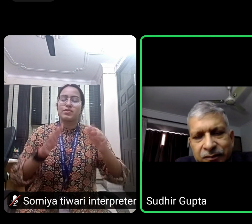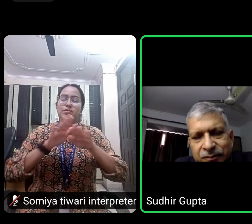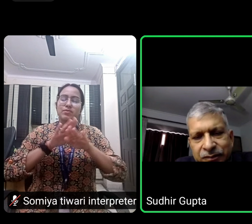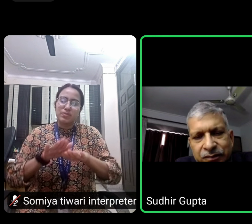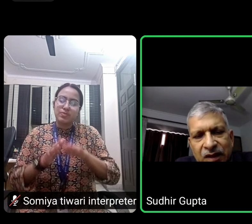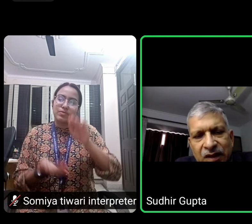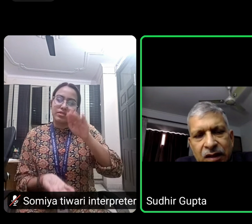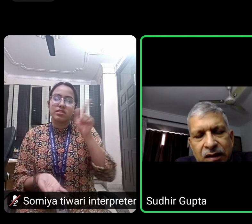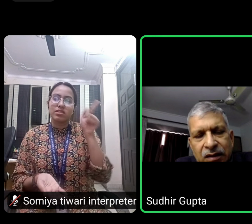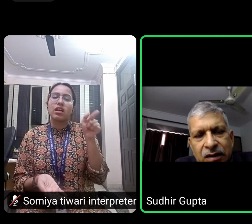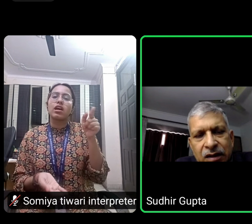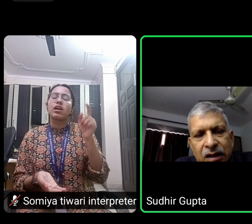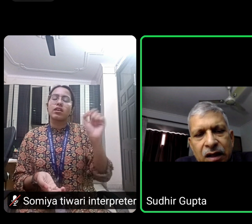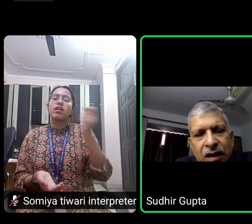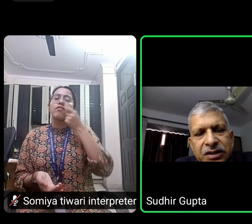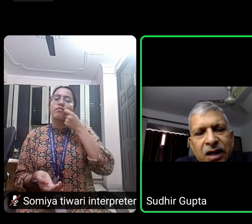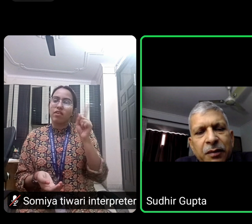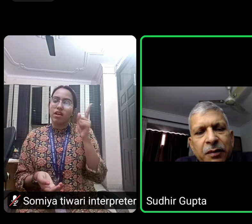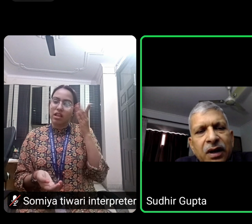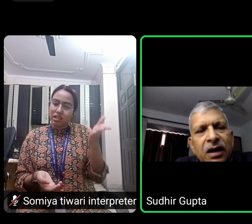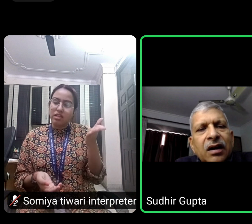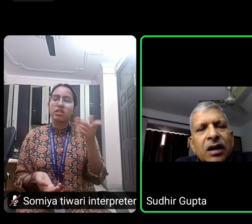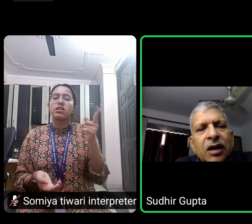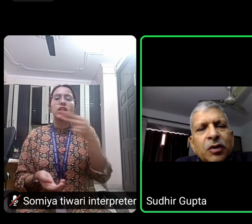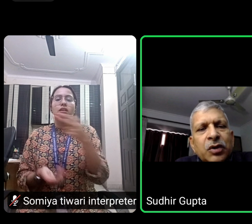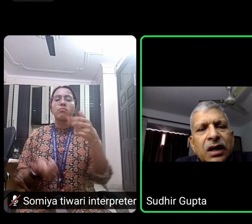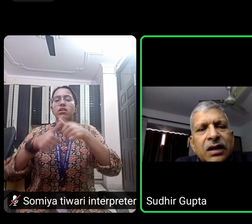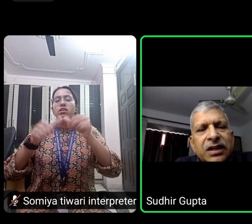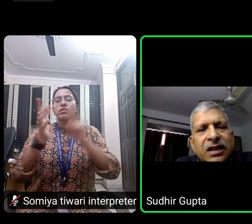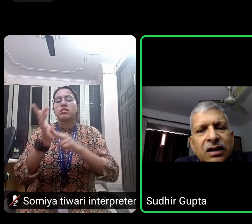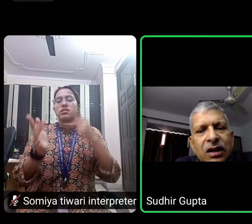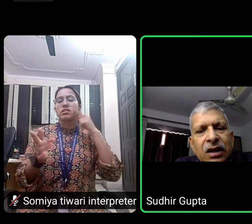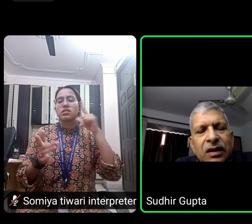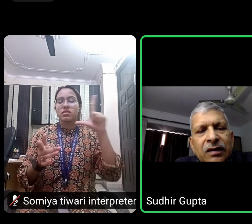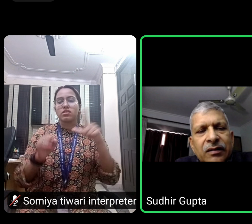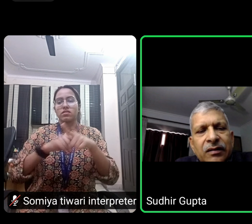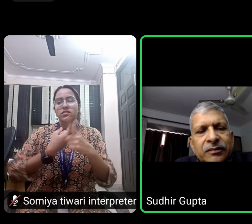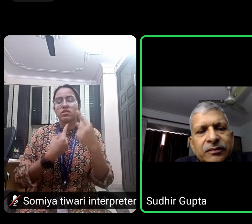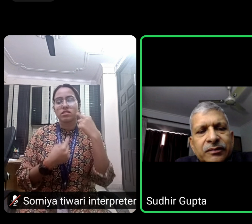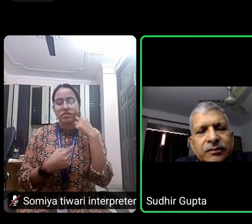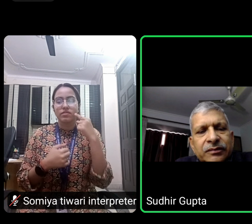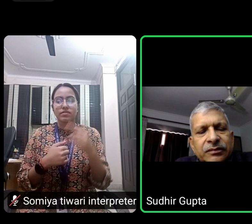नाम है? अनिल जी। हाँ जी, आप अपना अनम्यूट कर लीजिए।